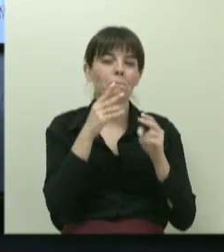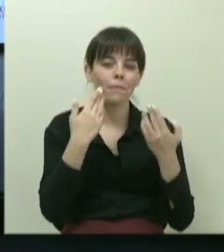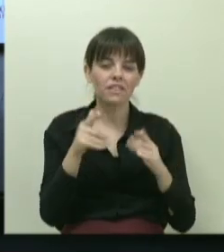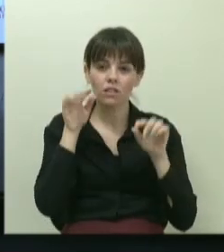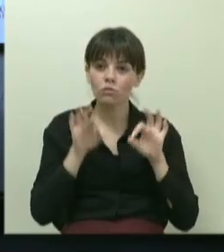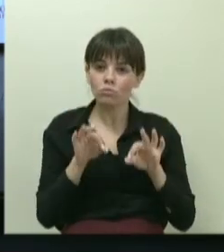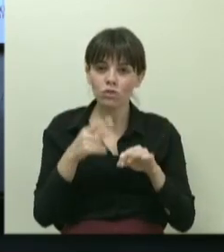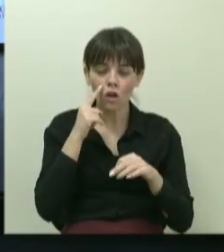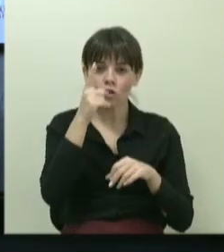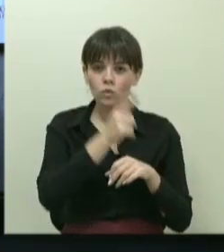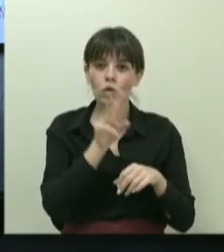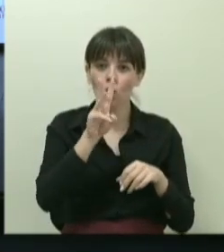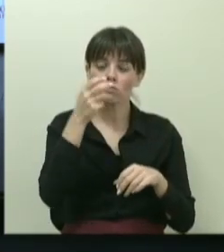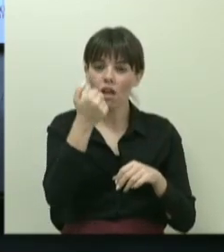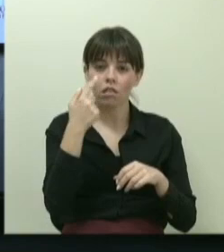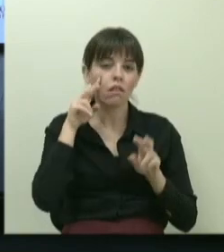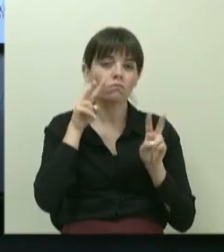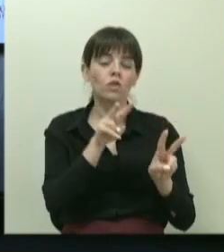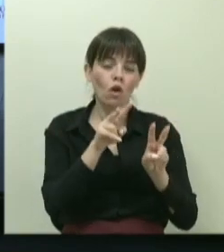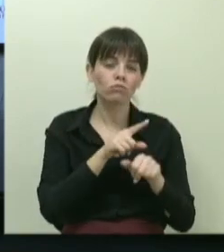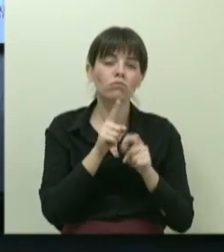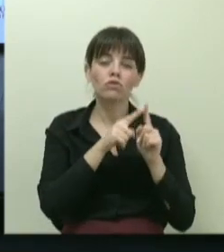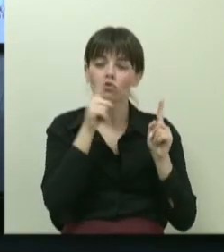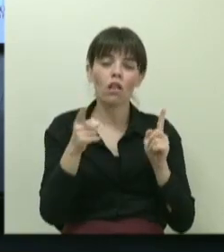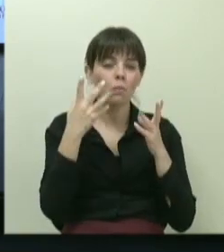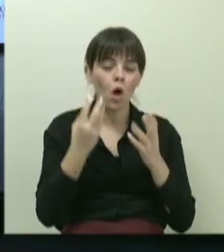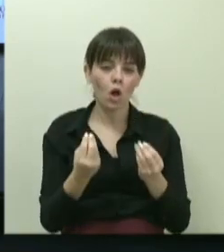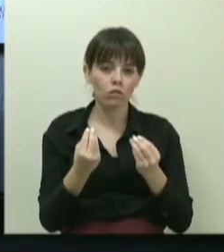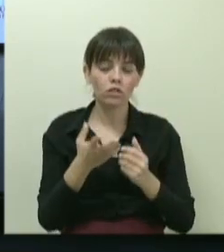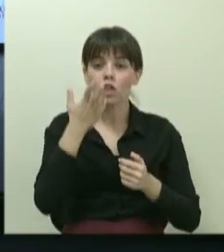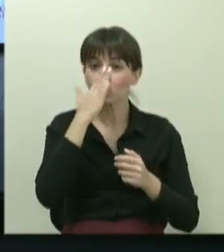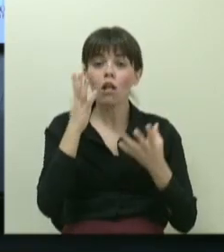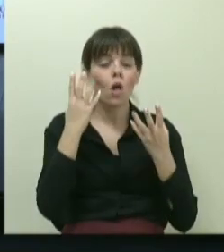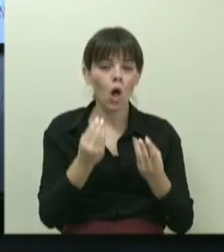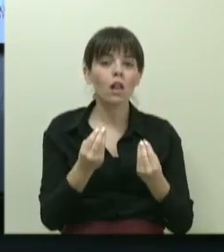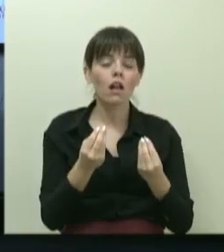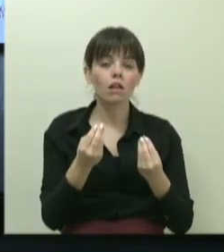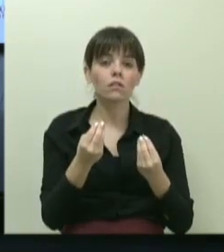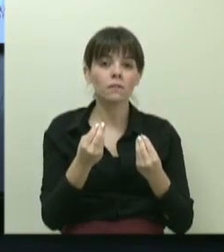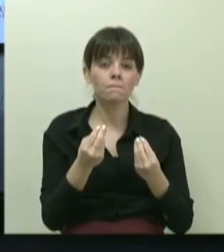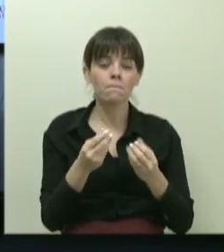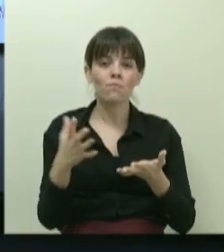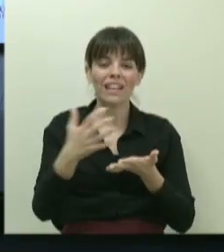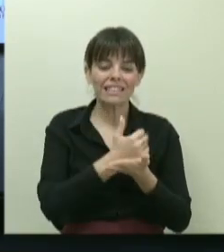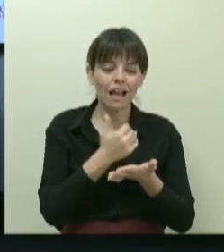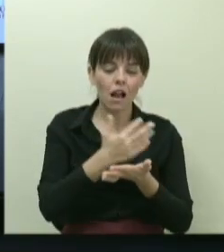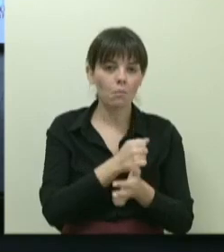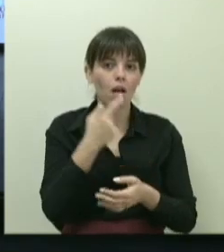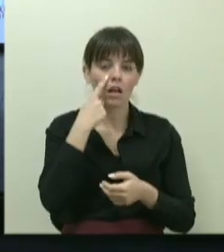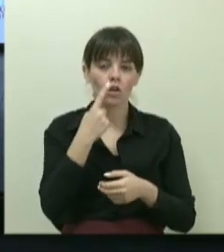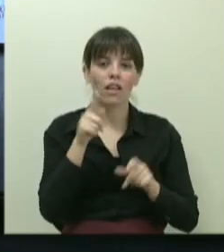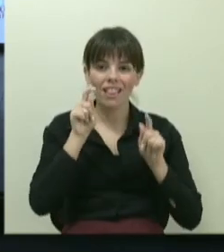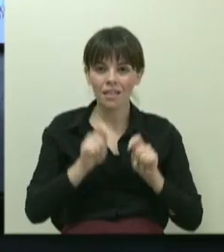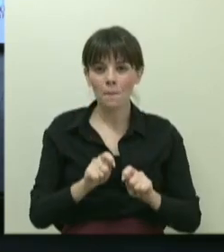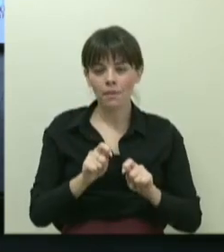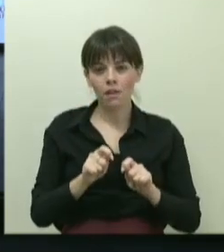burada %36'ları gördüğümüz dönemler oldu. Doğal olarak sermayeye